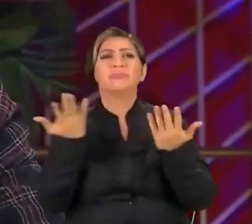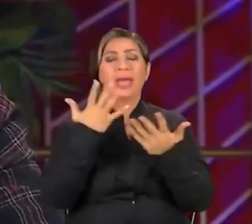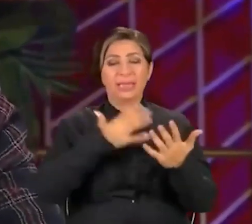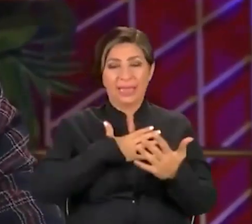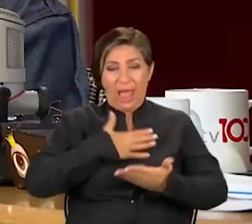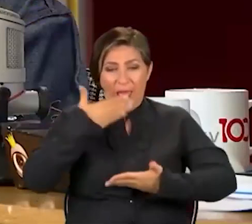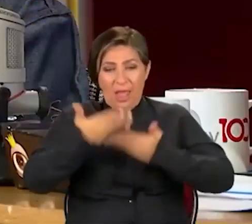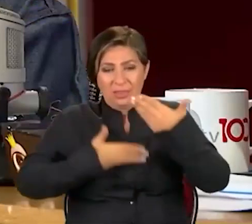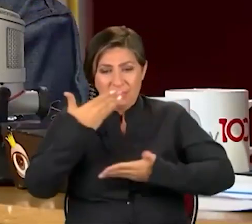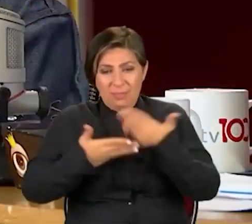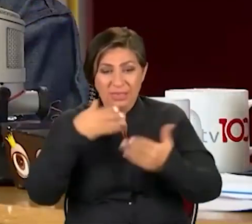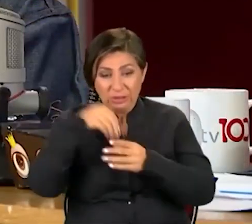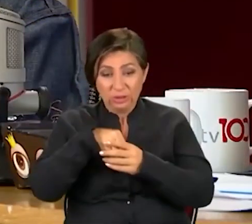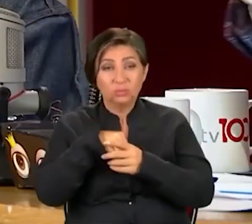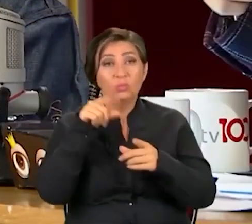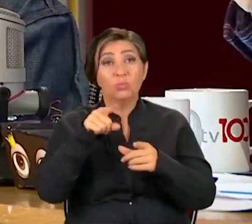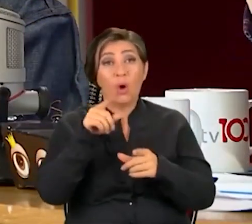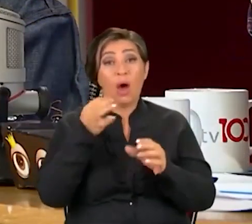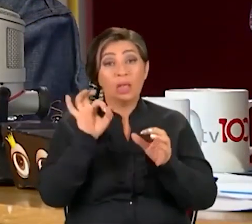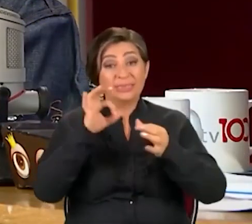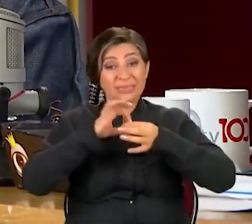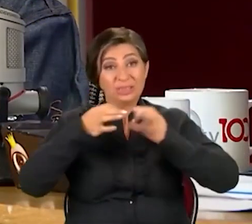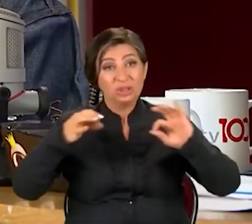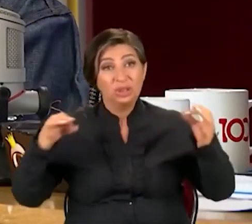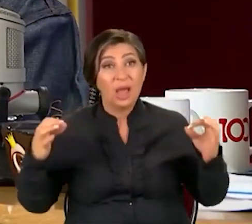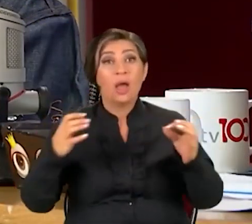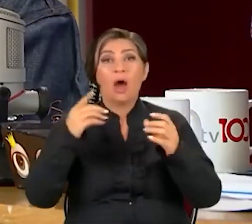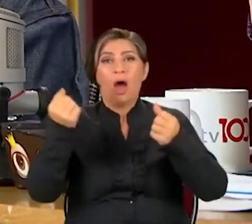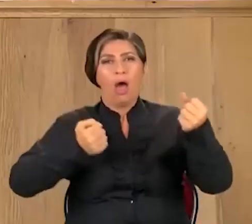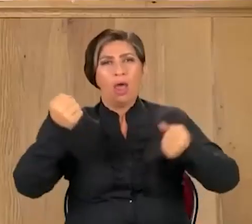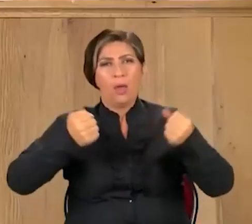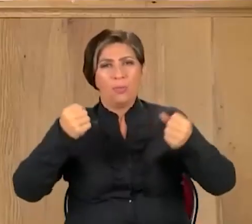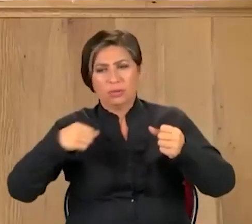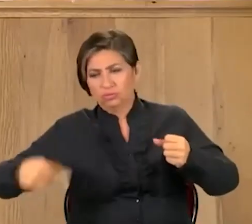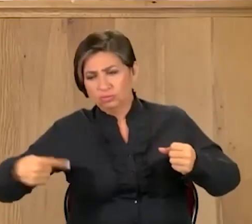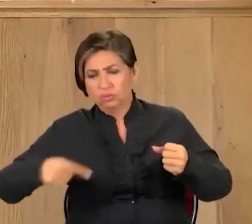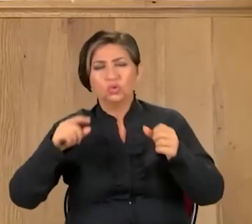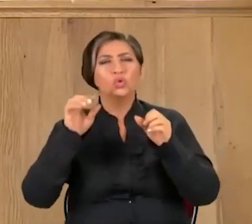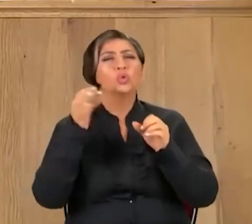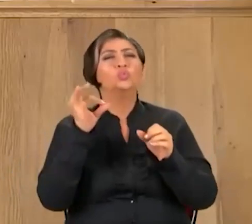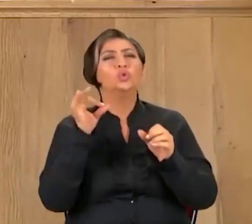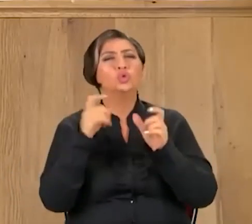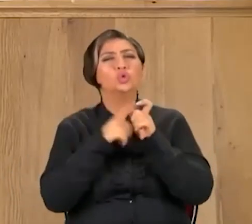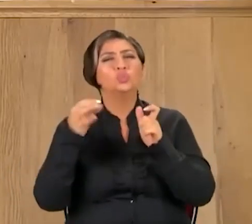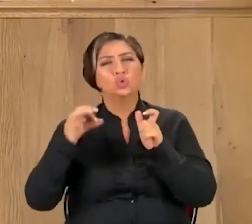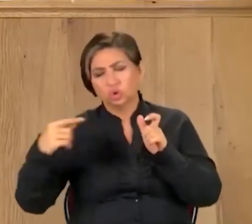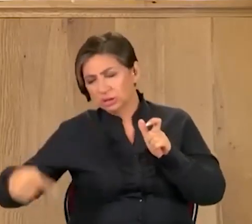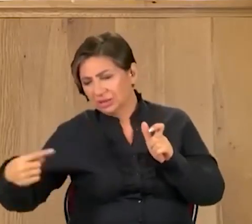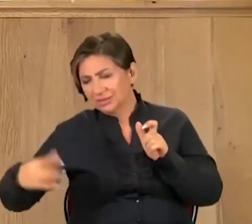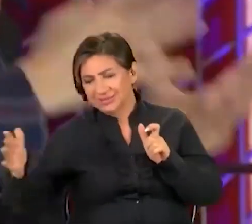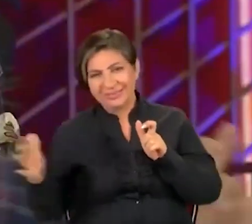kendini ifade etme meselesinde bu altın zincirler ya da bu araba cantı, gümüş araba cantı